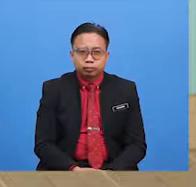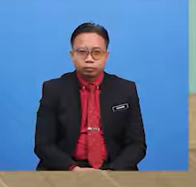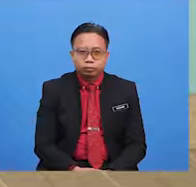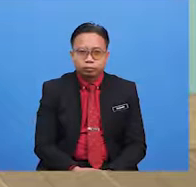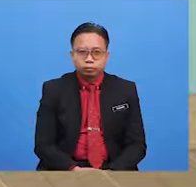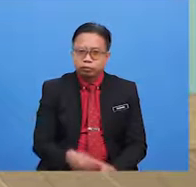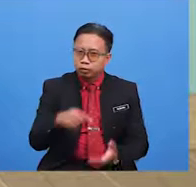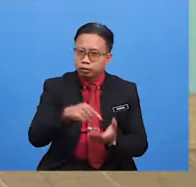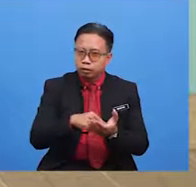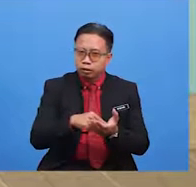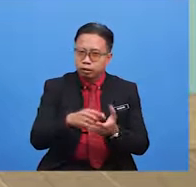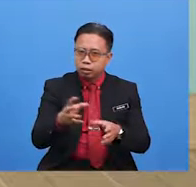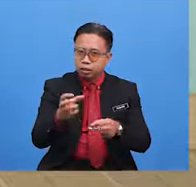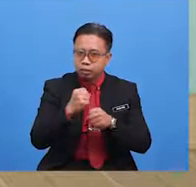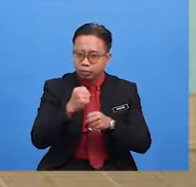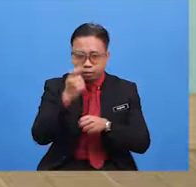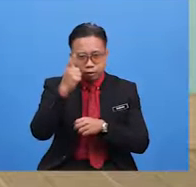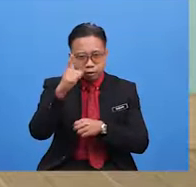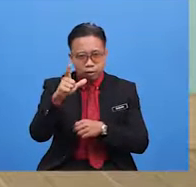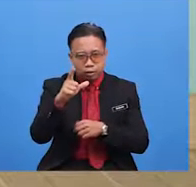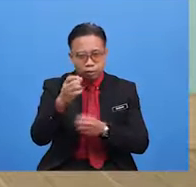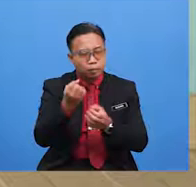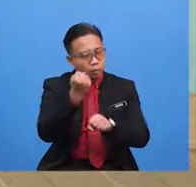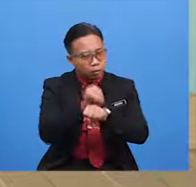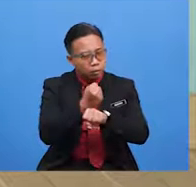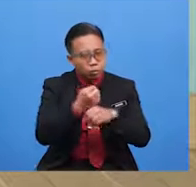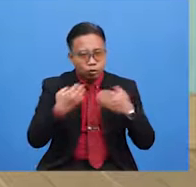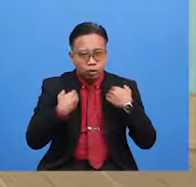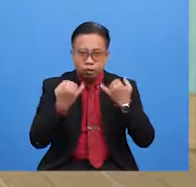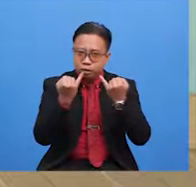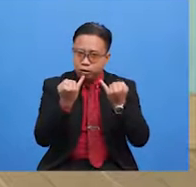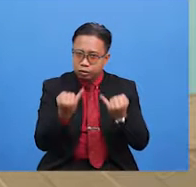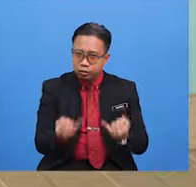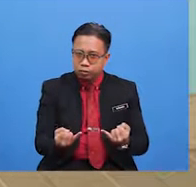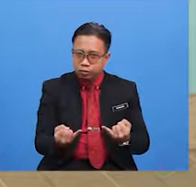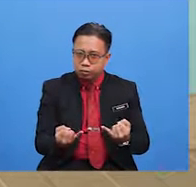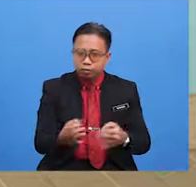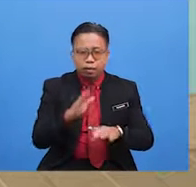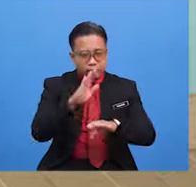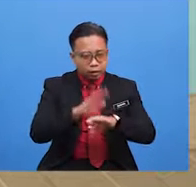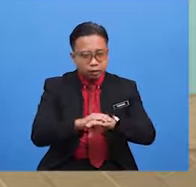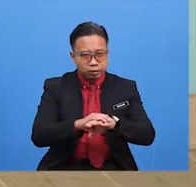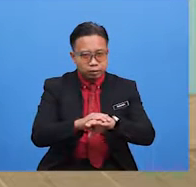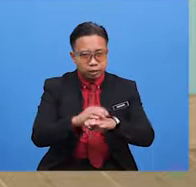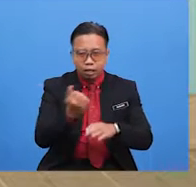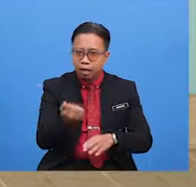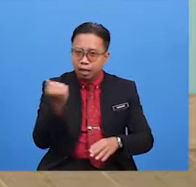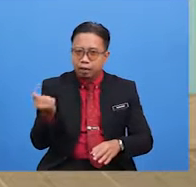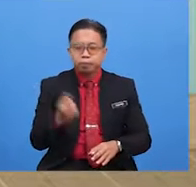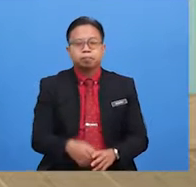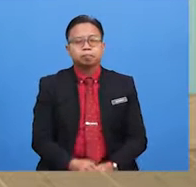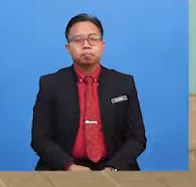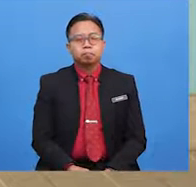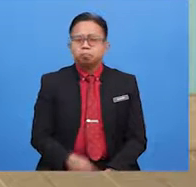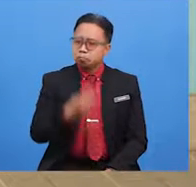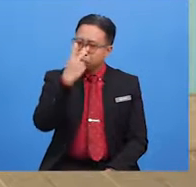Okey, di sini kita dapat melihat batu juga mempunyai jisinnya dengan menunjukkan bacaan di atas penimbang. Perasan tak